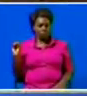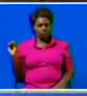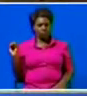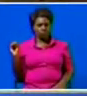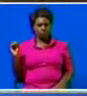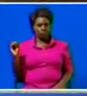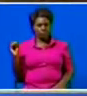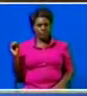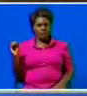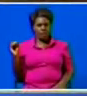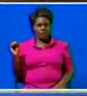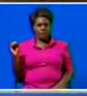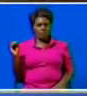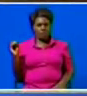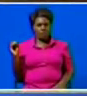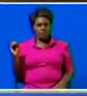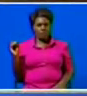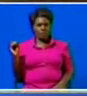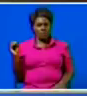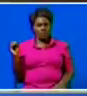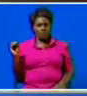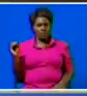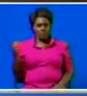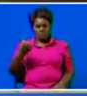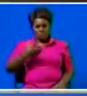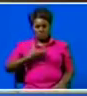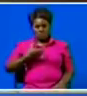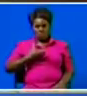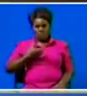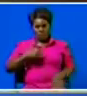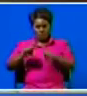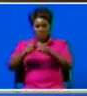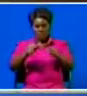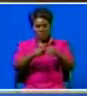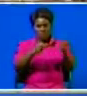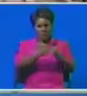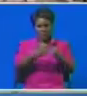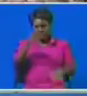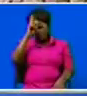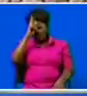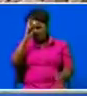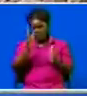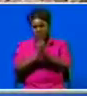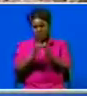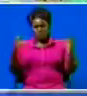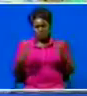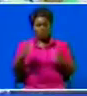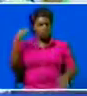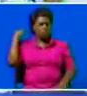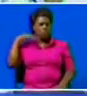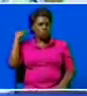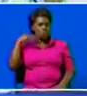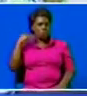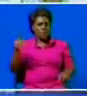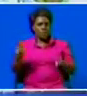Tena ukileta pesa unaenda kushika wale tena. Kwa mujibu wa wenyeji, wavamizi walikuwa mseto wa askari na makundi ya wahuni.